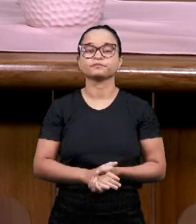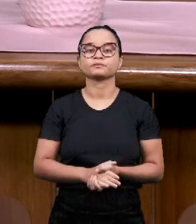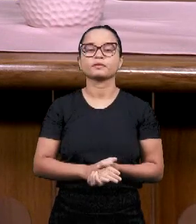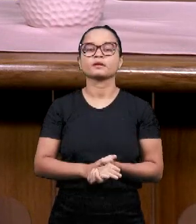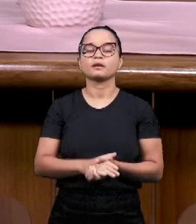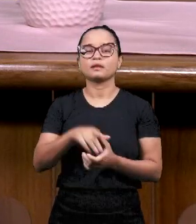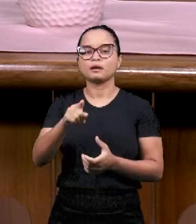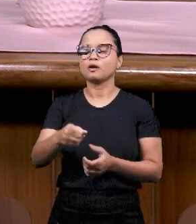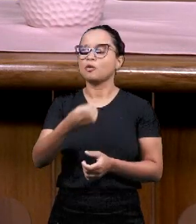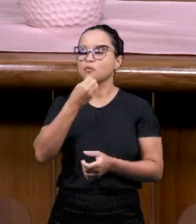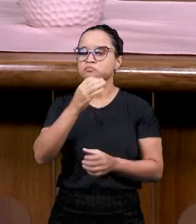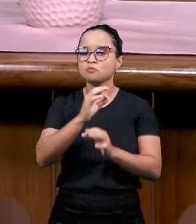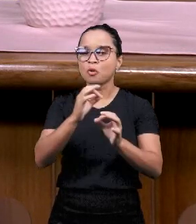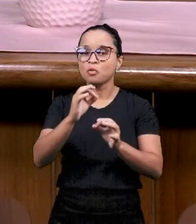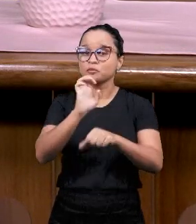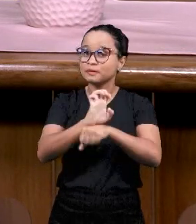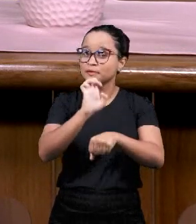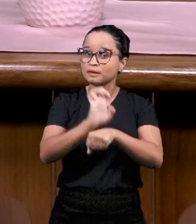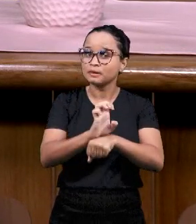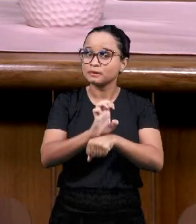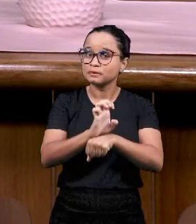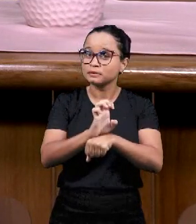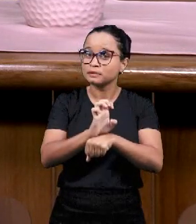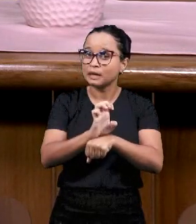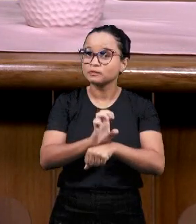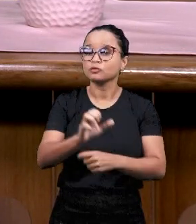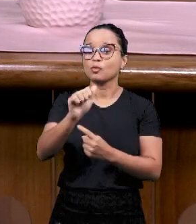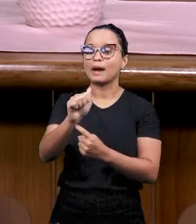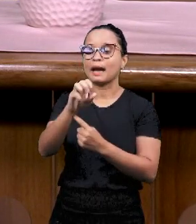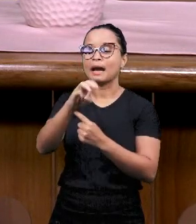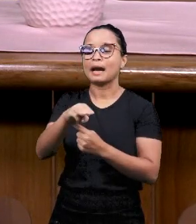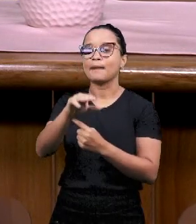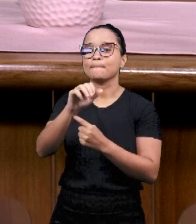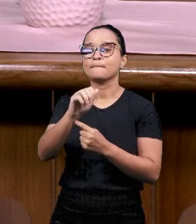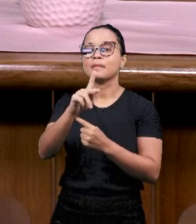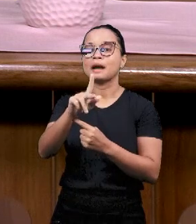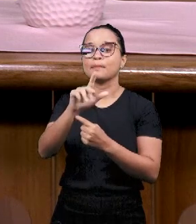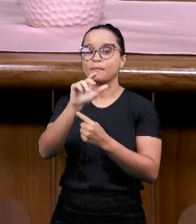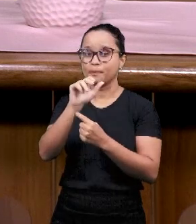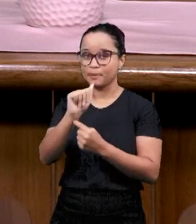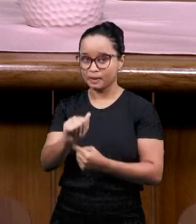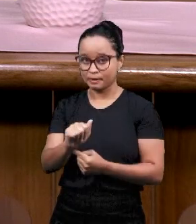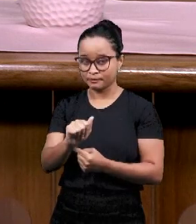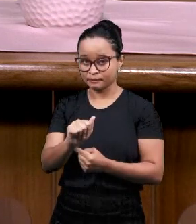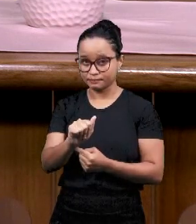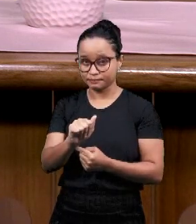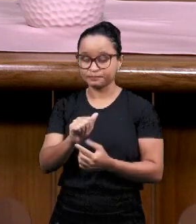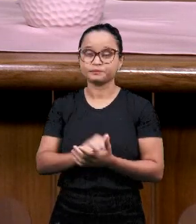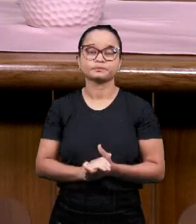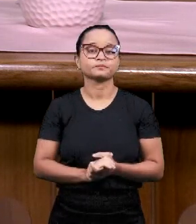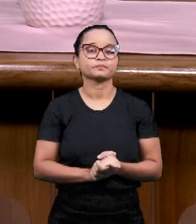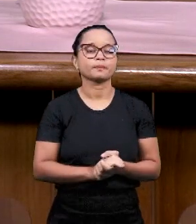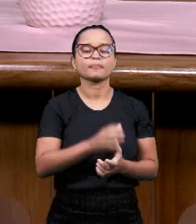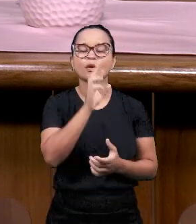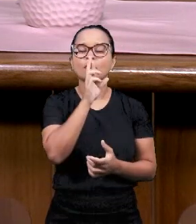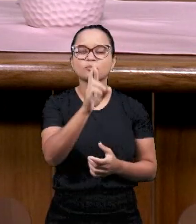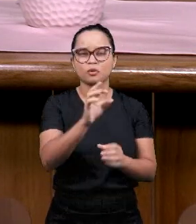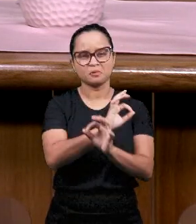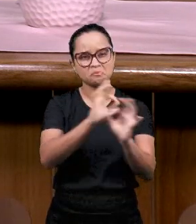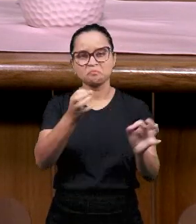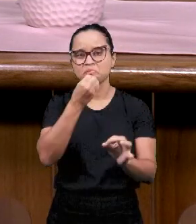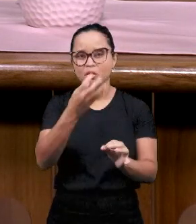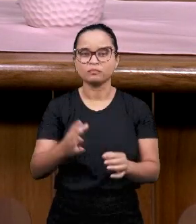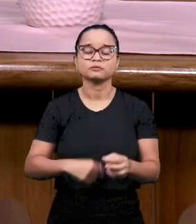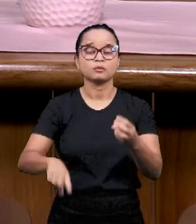Igarapé, en Beira Amazonas, dans l'état du Amapá, à côté de la capitale Macapá. Très